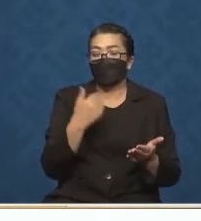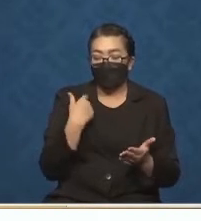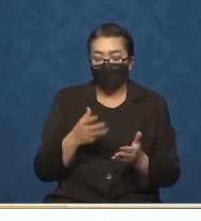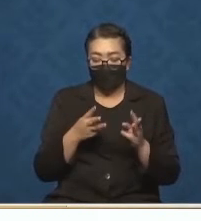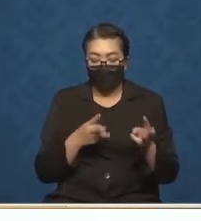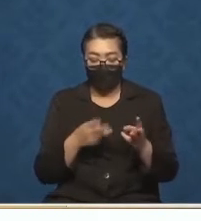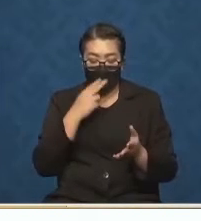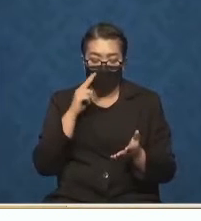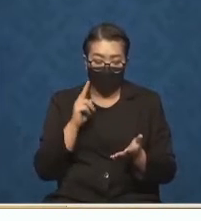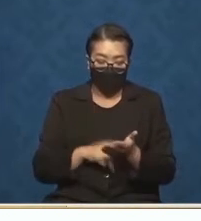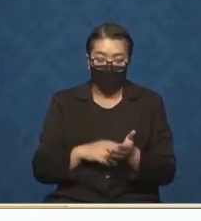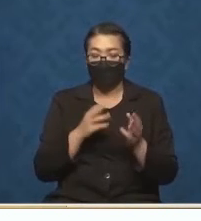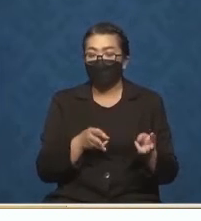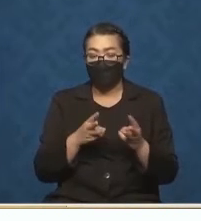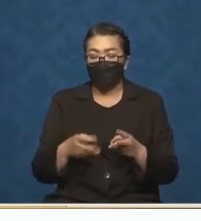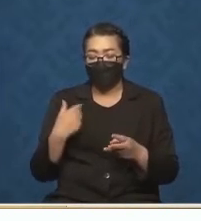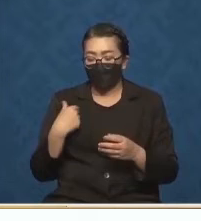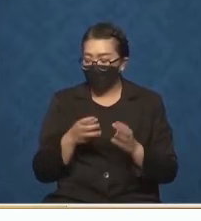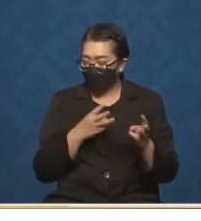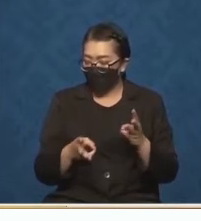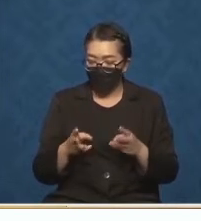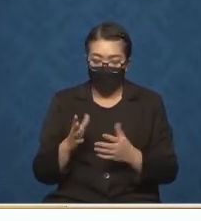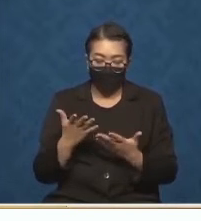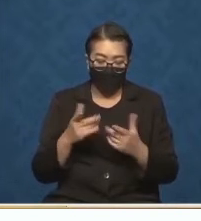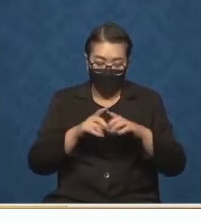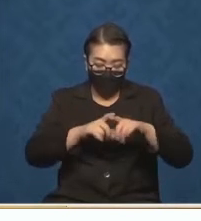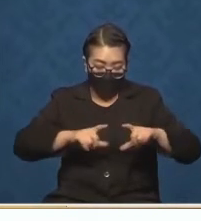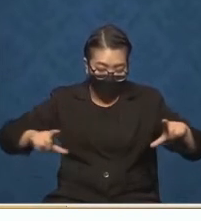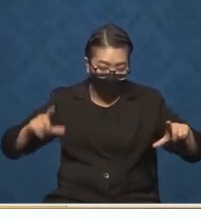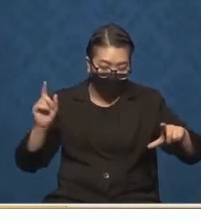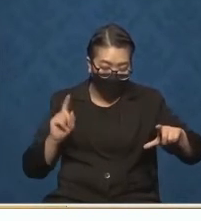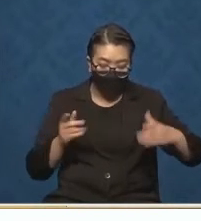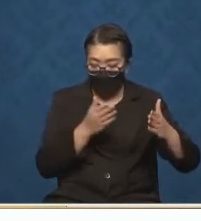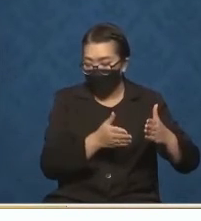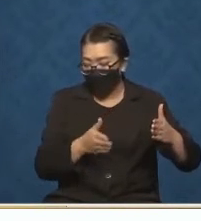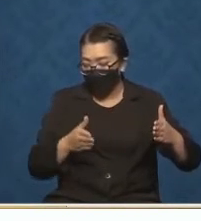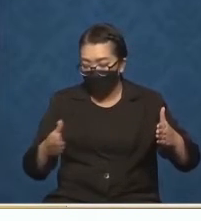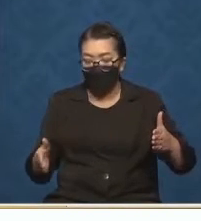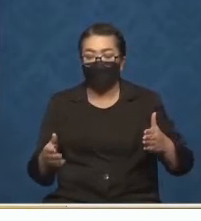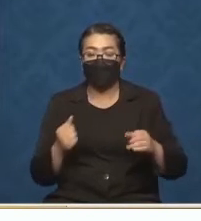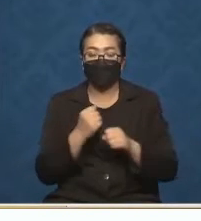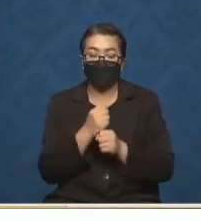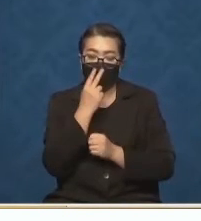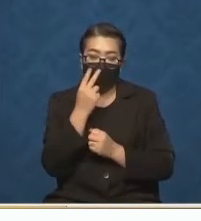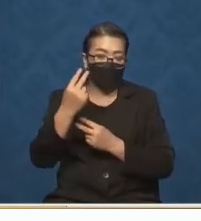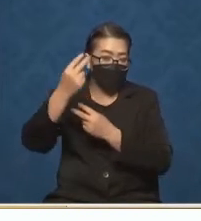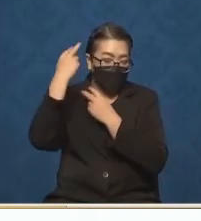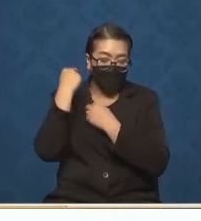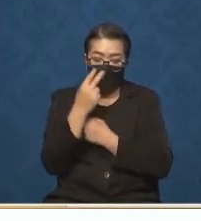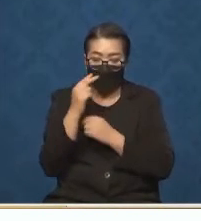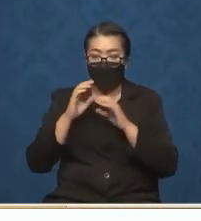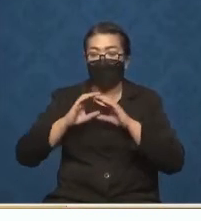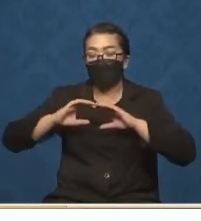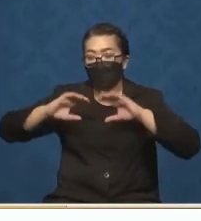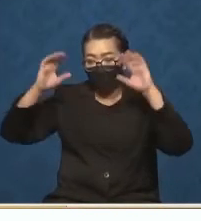อกเปหนงสือ แนวทาง ชัดเจณวามี tragenขาว มีเข็ว มีเท่าแต่เราย้อนกมาดูได้เลยครัวาน่วยงาน determinesาครั